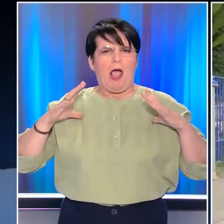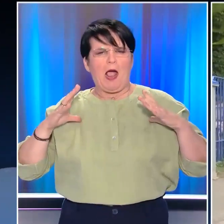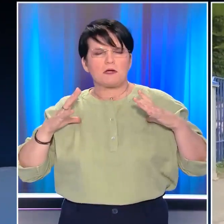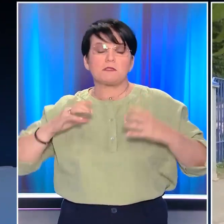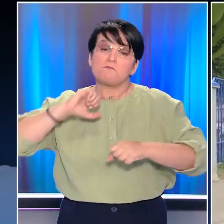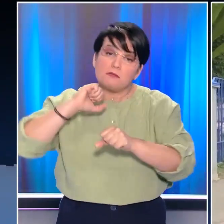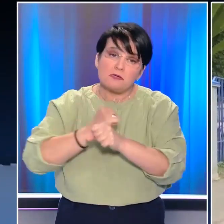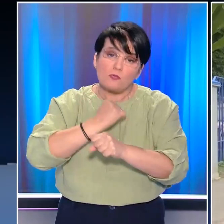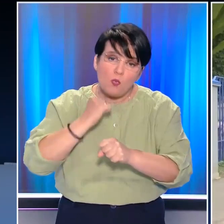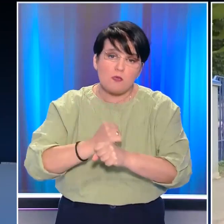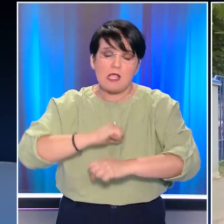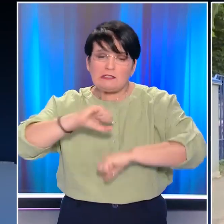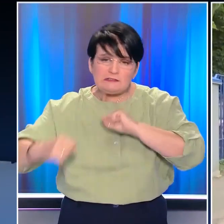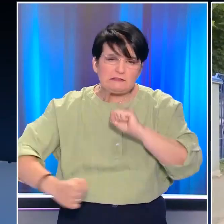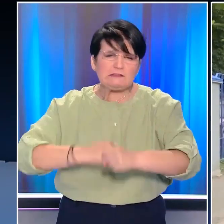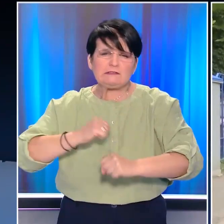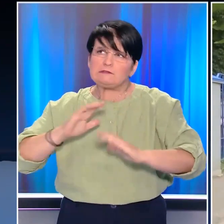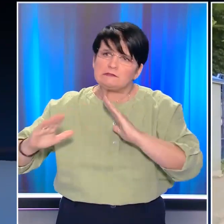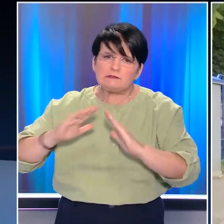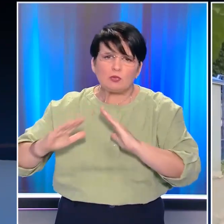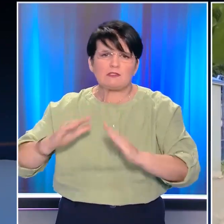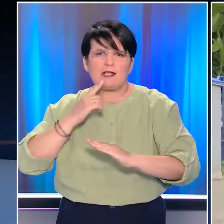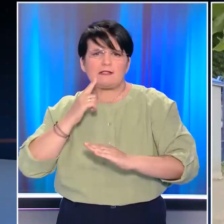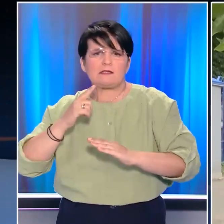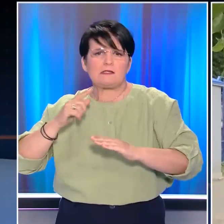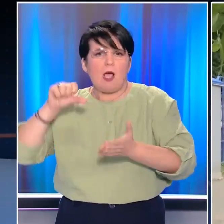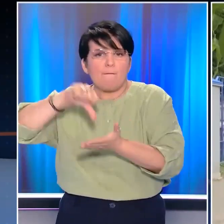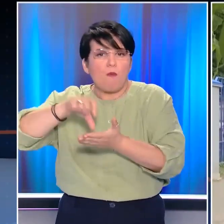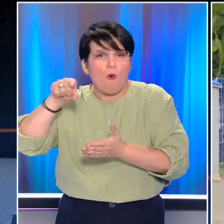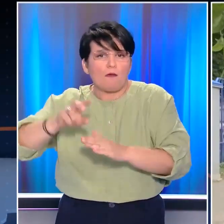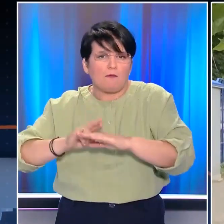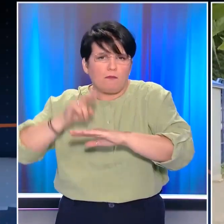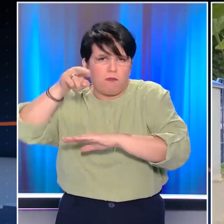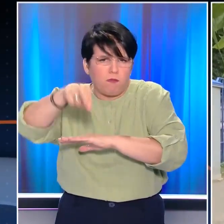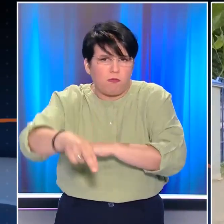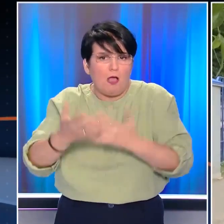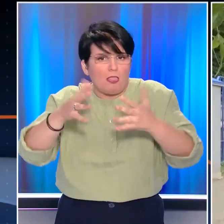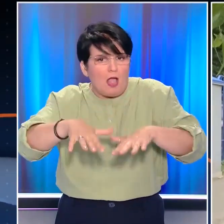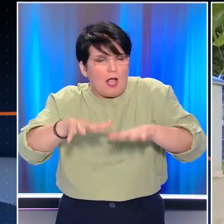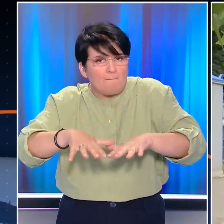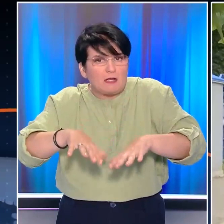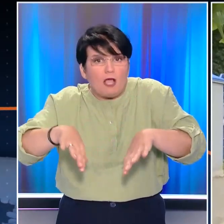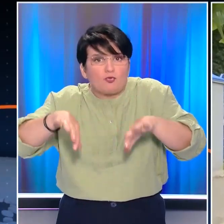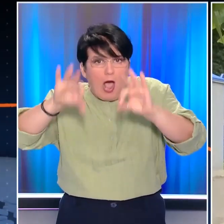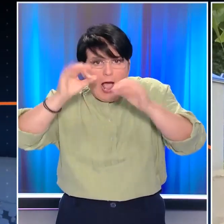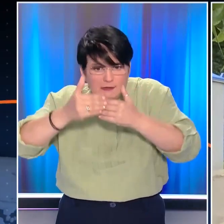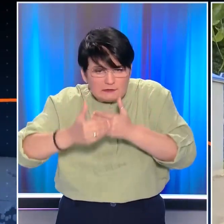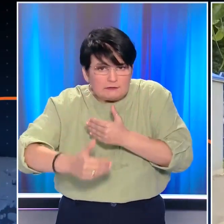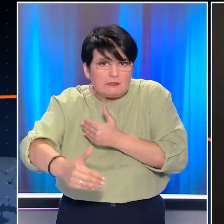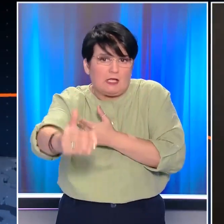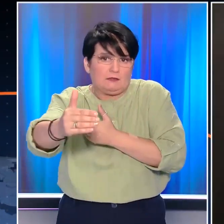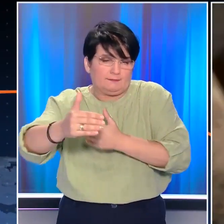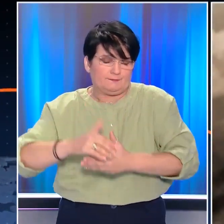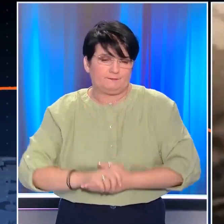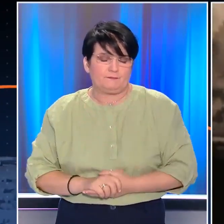нельзя расслабляться, здесь нужно работать, и я так понимаю, что вот эти 10 дней, в ходе которых каждый день обстреливают город